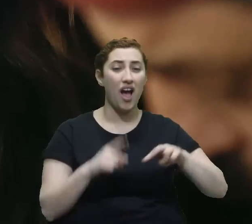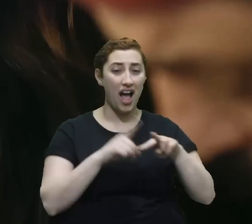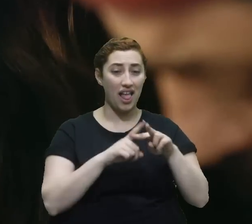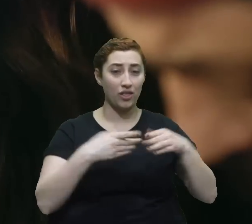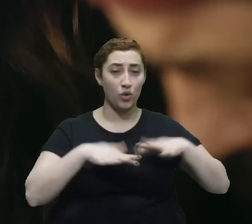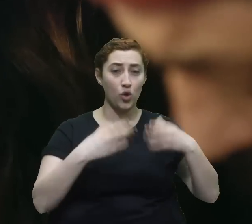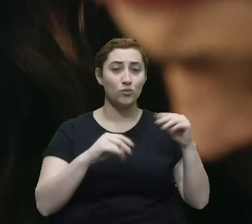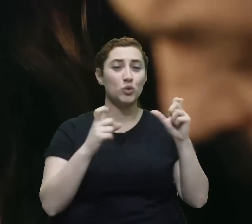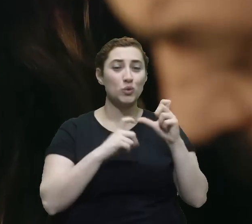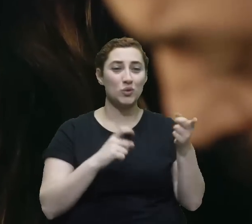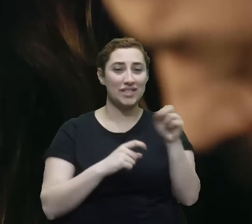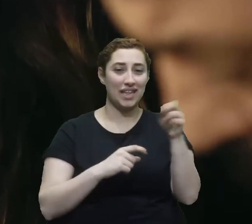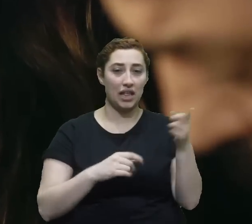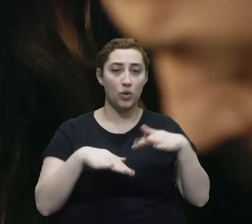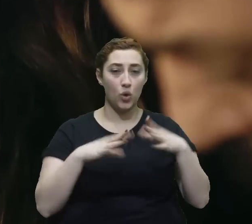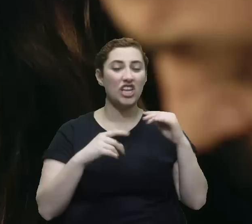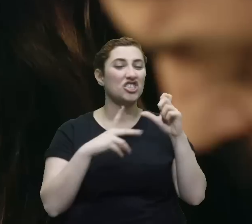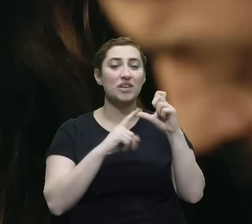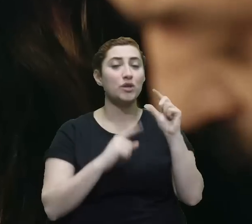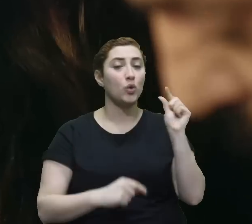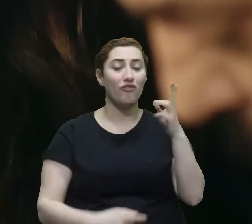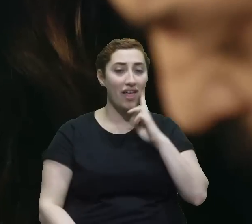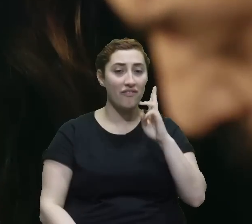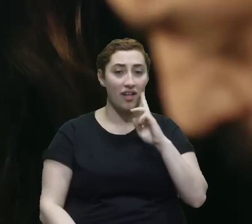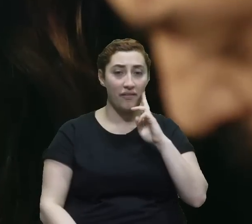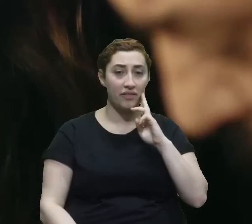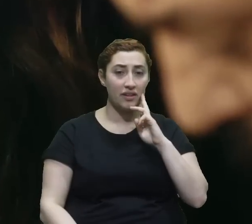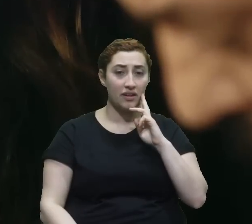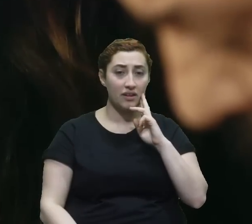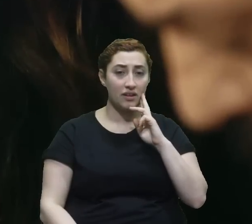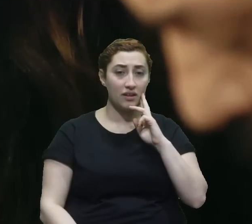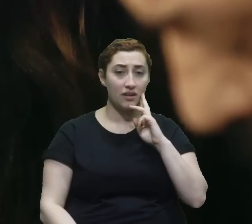Alaaddin'den olma, Asur'dan doğma, Şemsettin Ulvi Efendi.